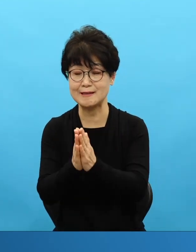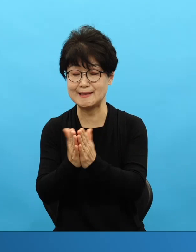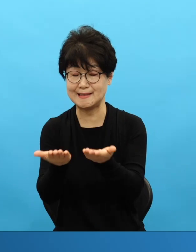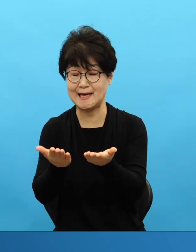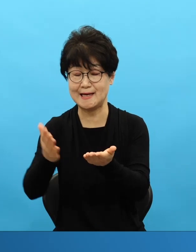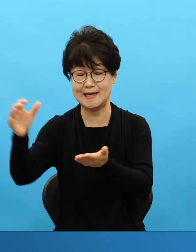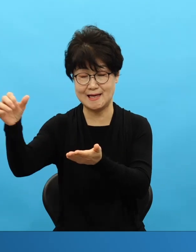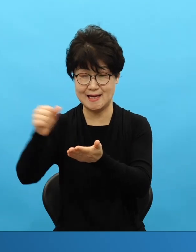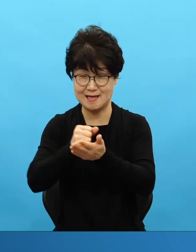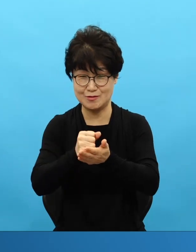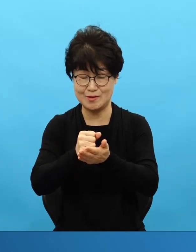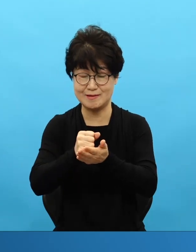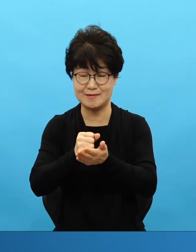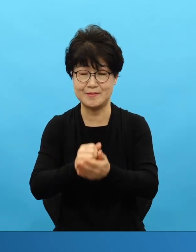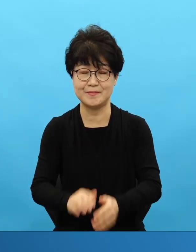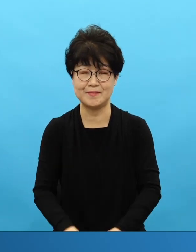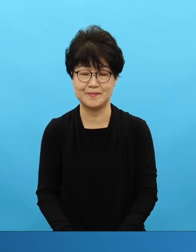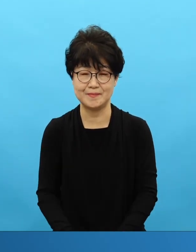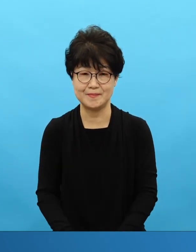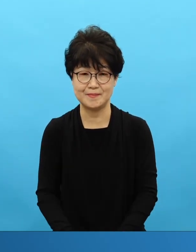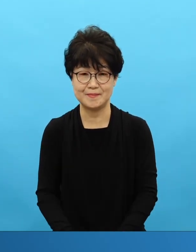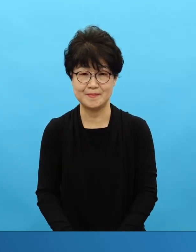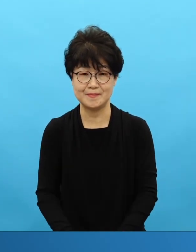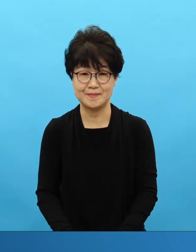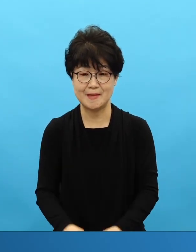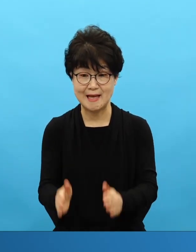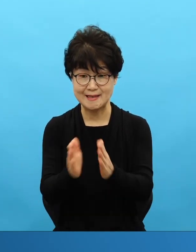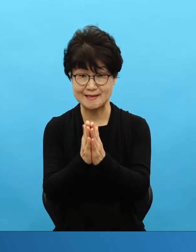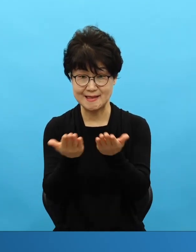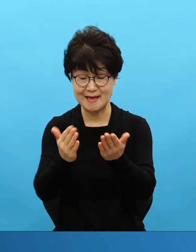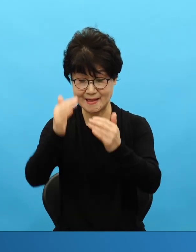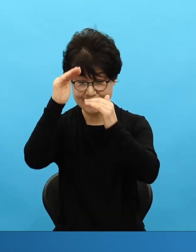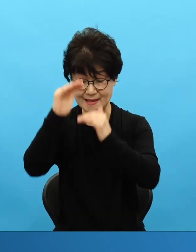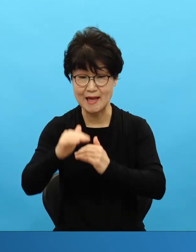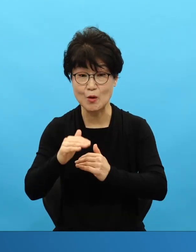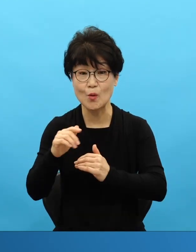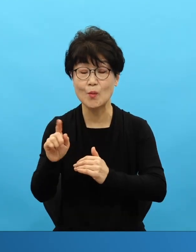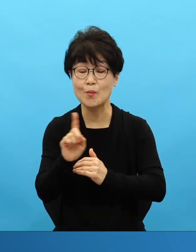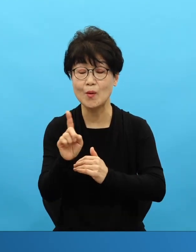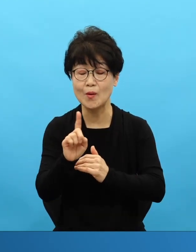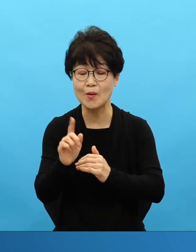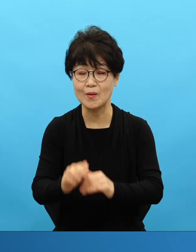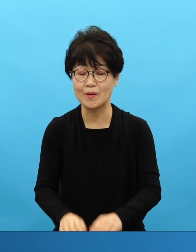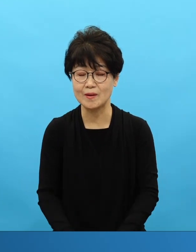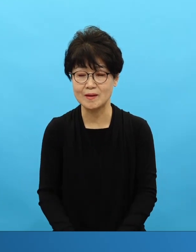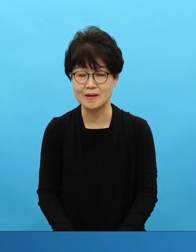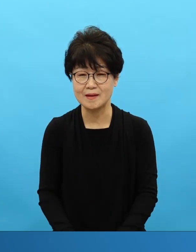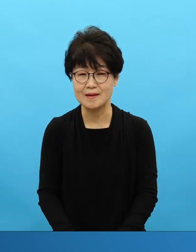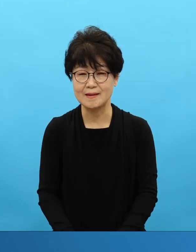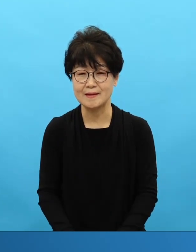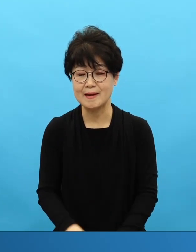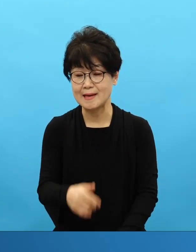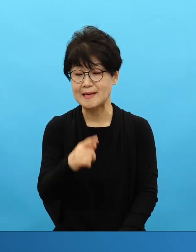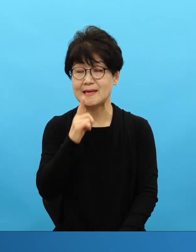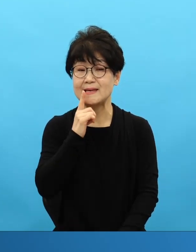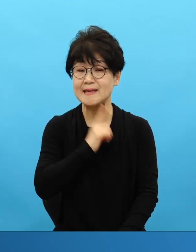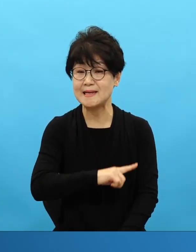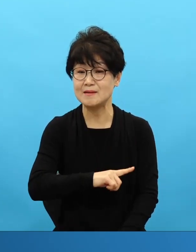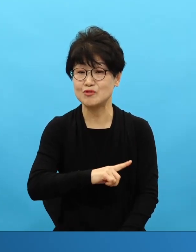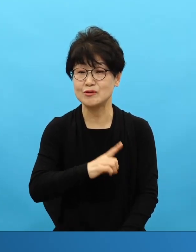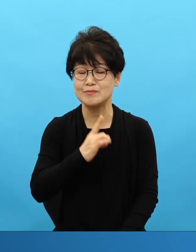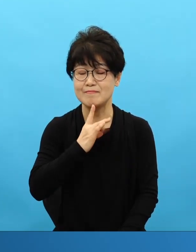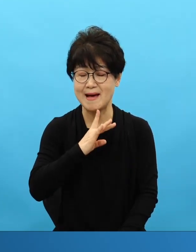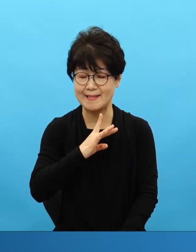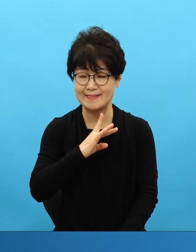1분만 당신이 천천히 호흡하고 묵상하면 뇌는 살아난다 이게. And I brought